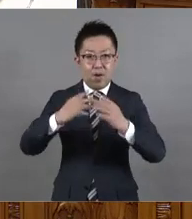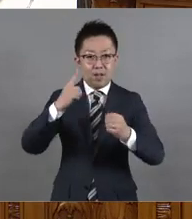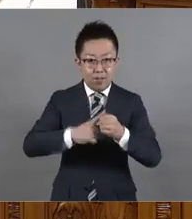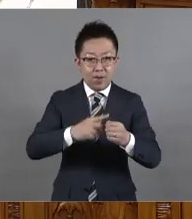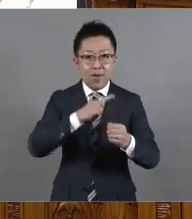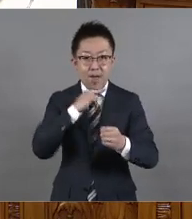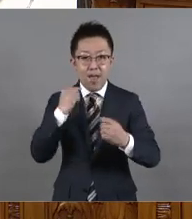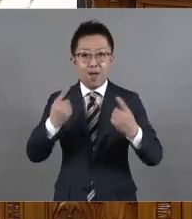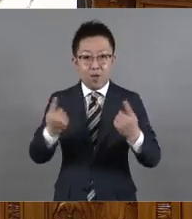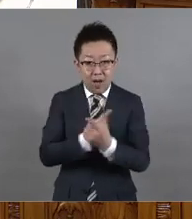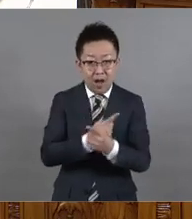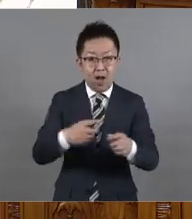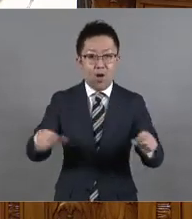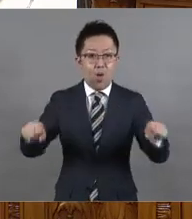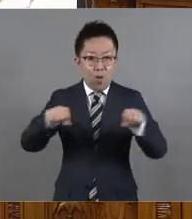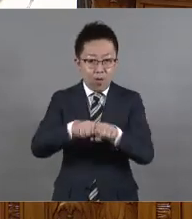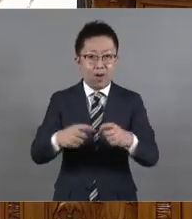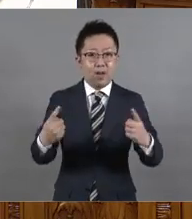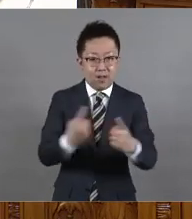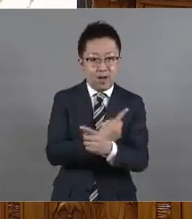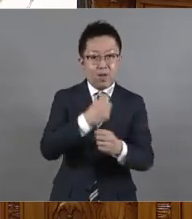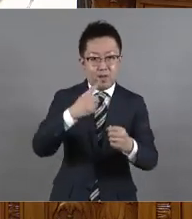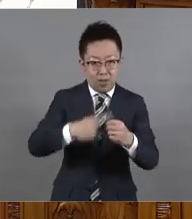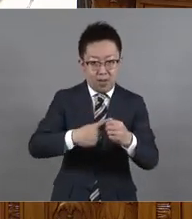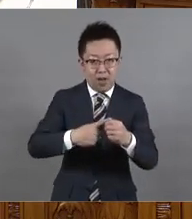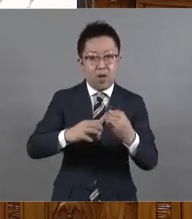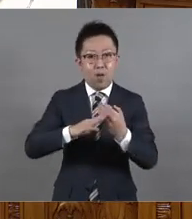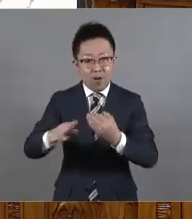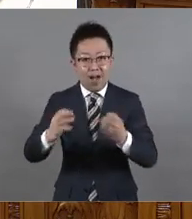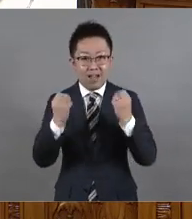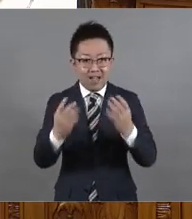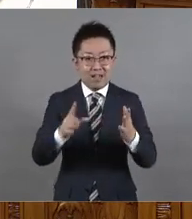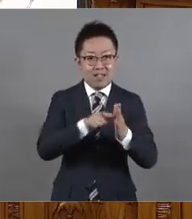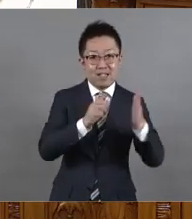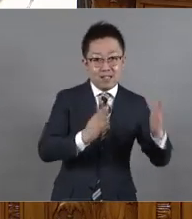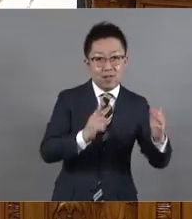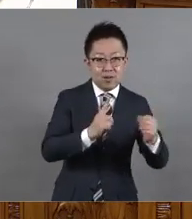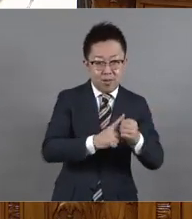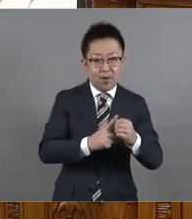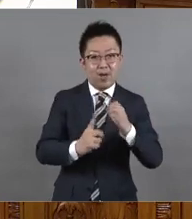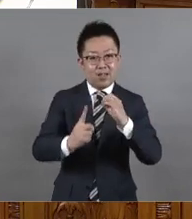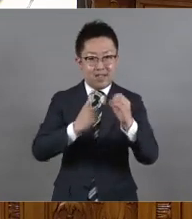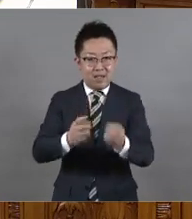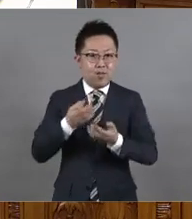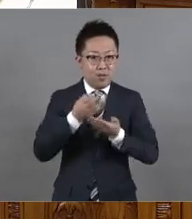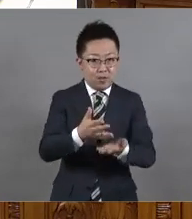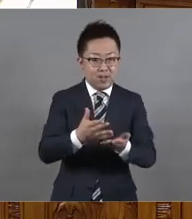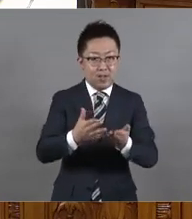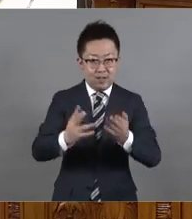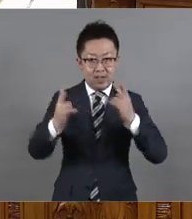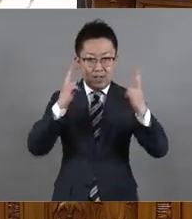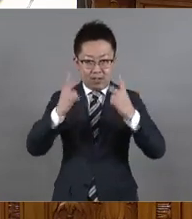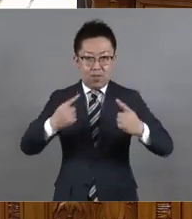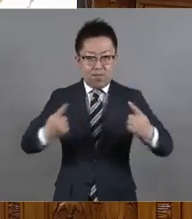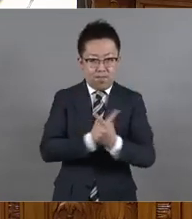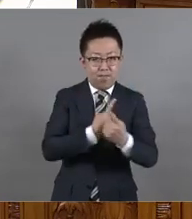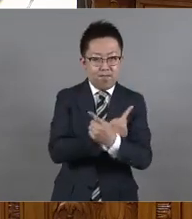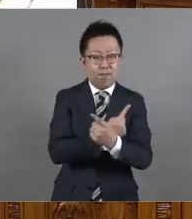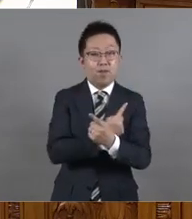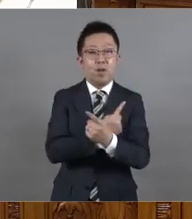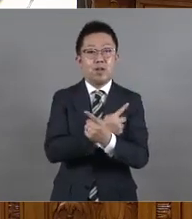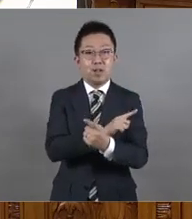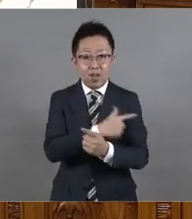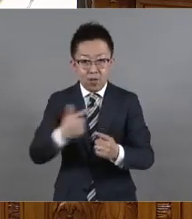加え神戸人材の受け入れや新しい時代に向けたデジタルと投資や企業再編などを促進すべく